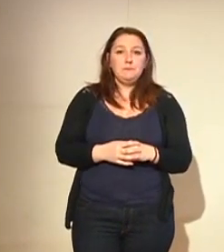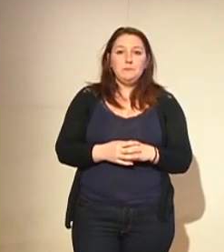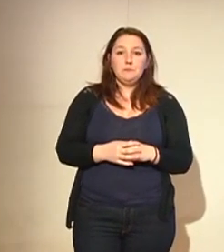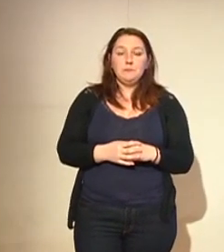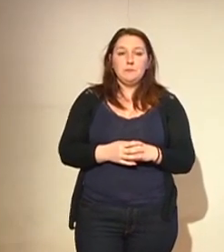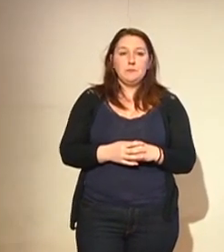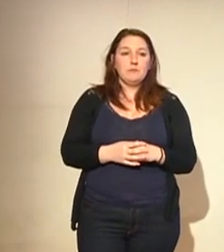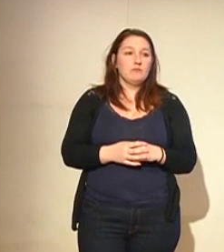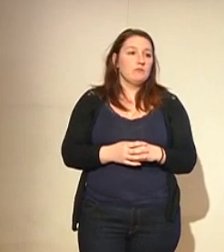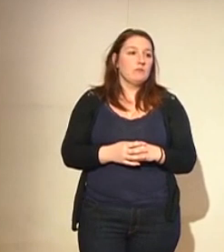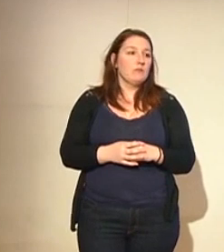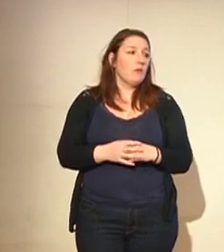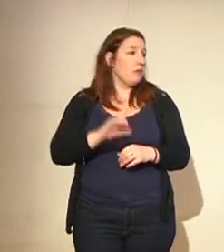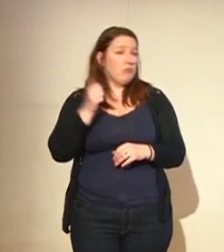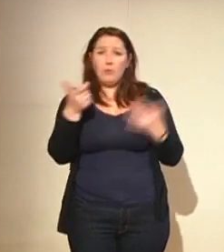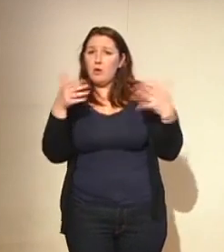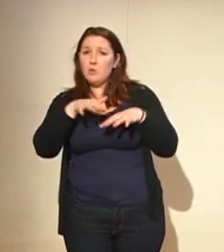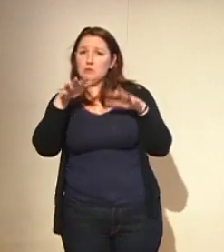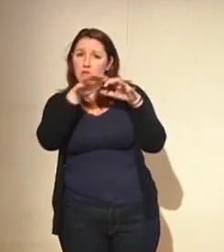d'administrationire conseiladministration